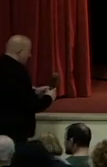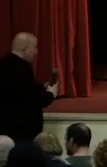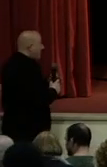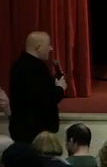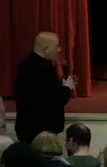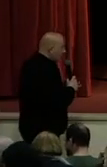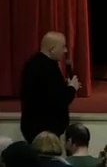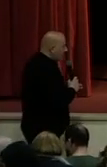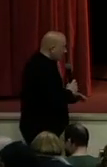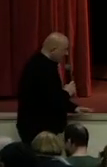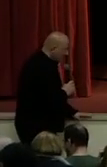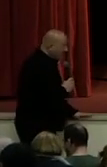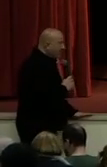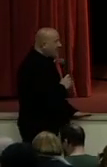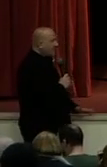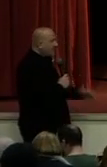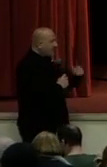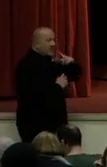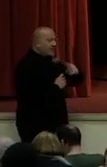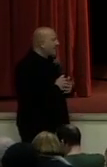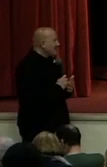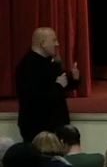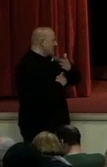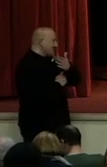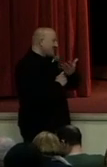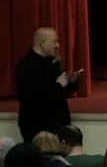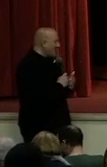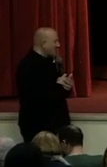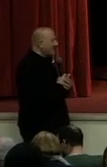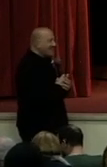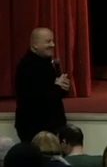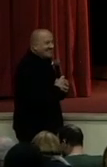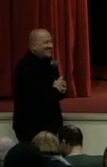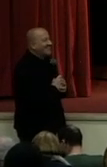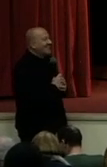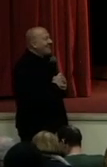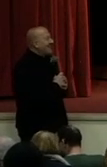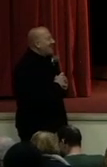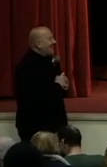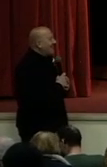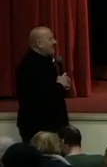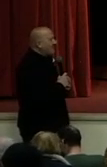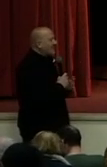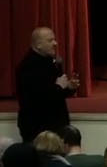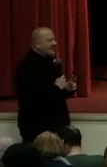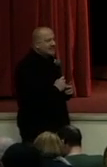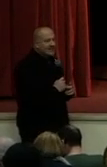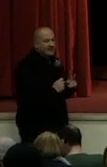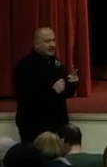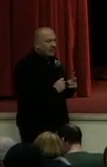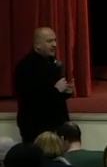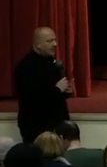Grazie buongiorno Sono Don Diego parroco della parrocchia sant'ugo qui dietro praticamente e intanto